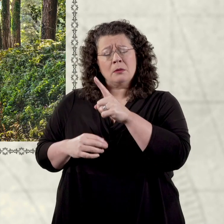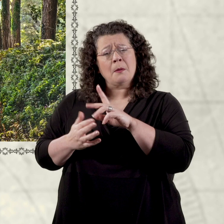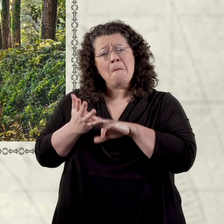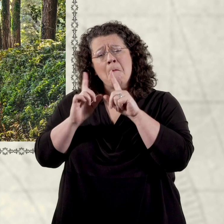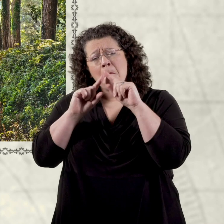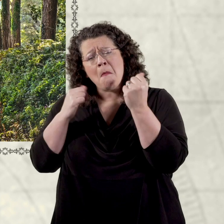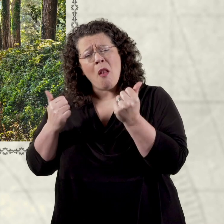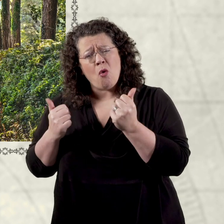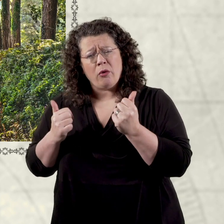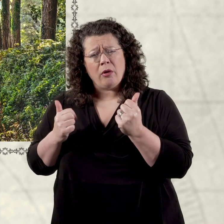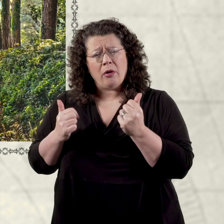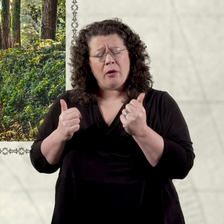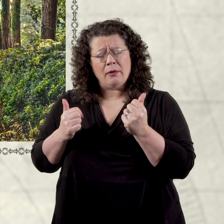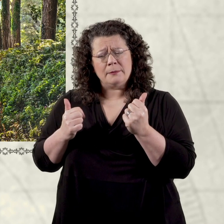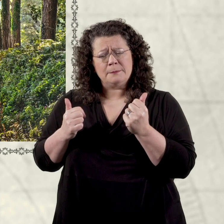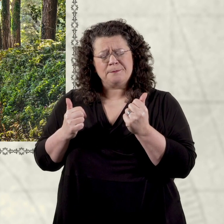Meilon...